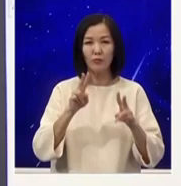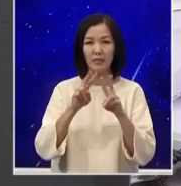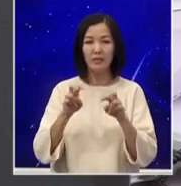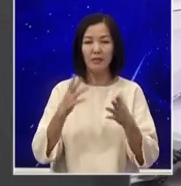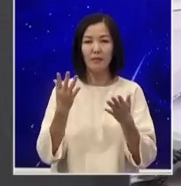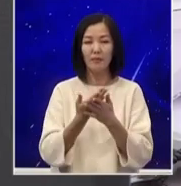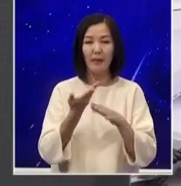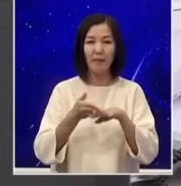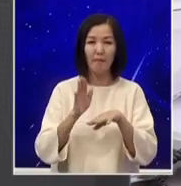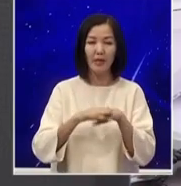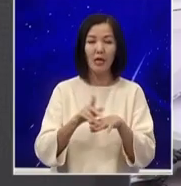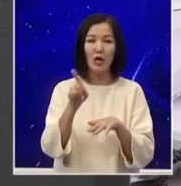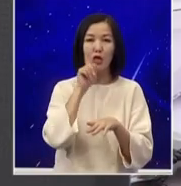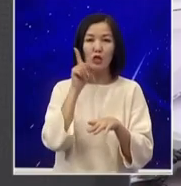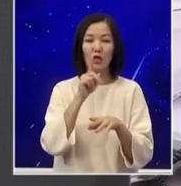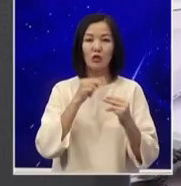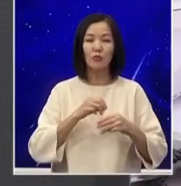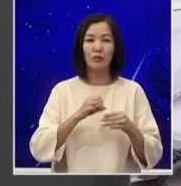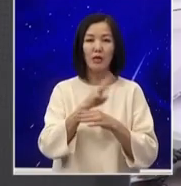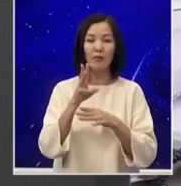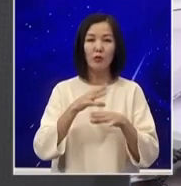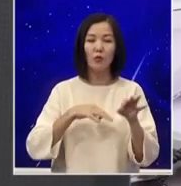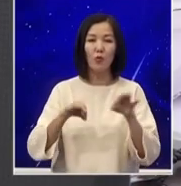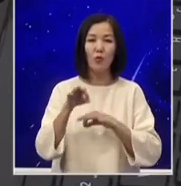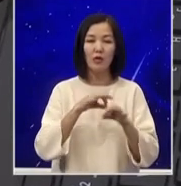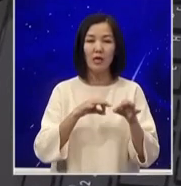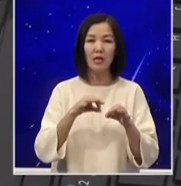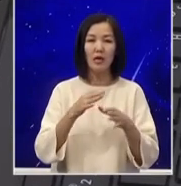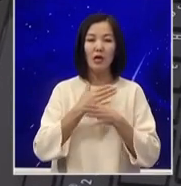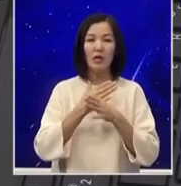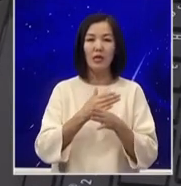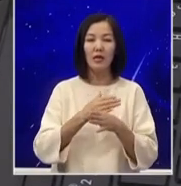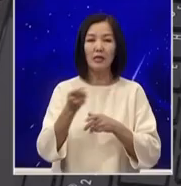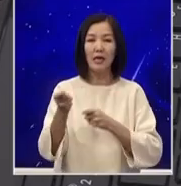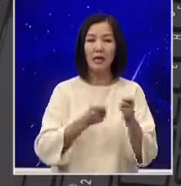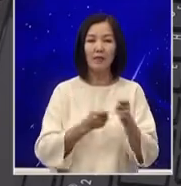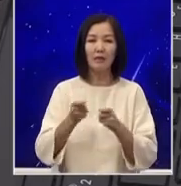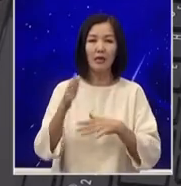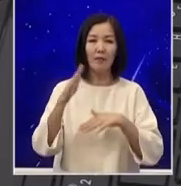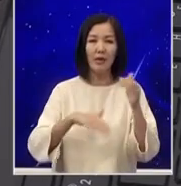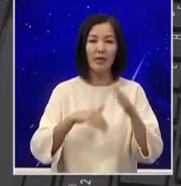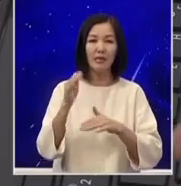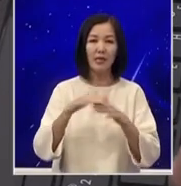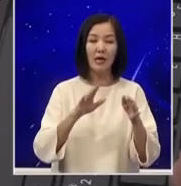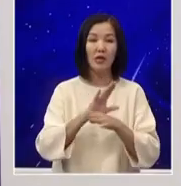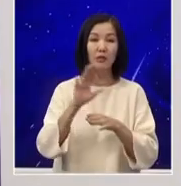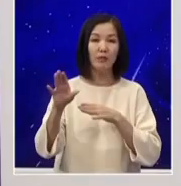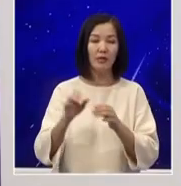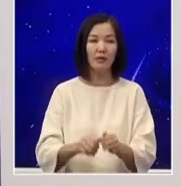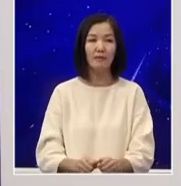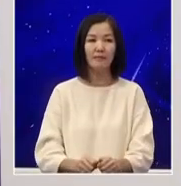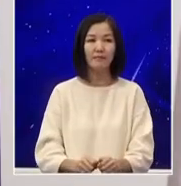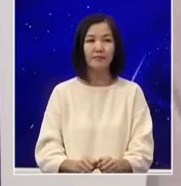алмай қиналды. Жас маманға жұмыспен қамту орталығы жолашар болып, аудандық әкімдікке жастар практикасымен жібереді.